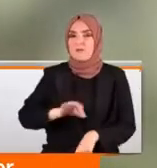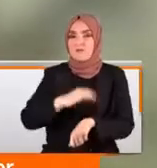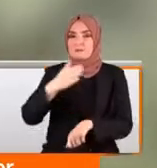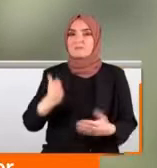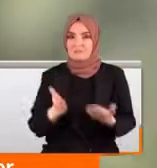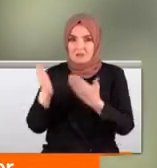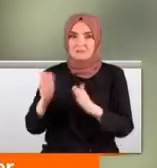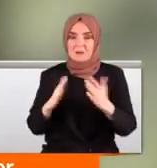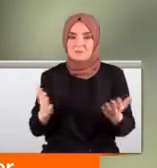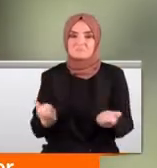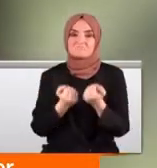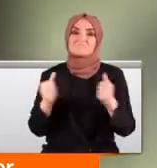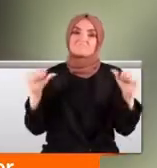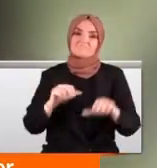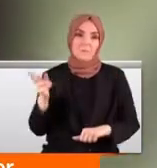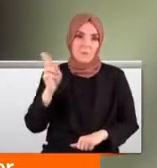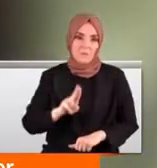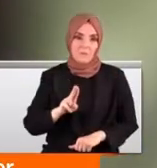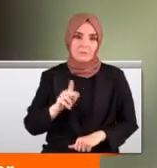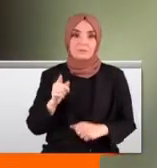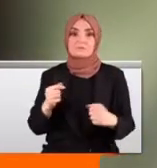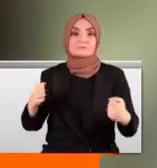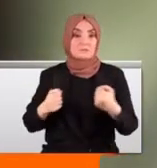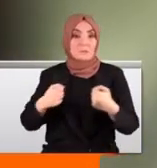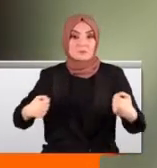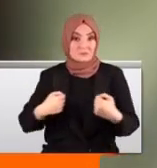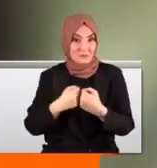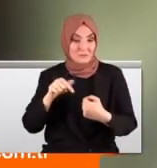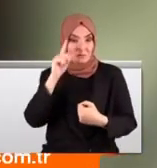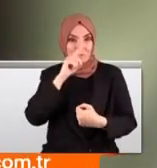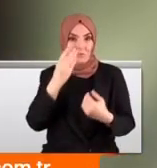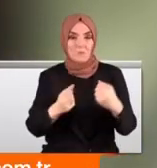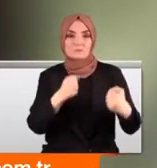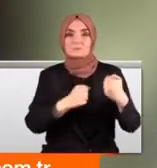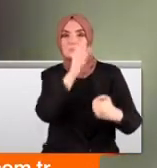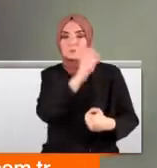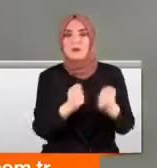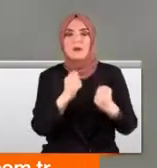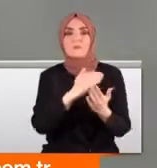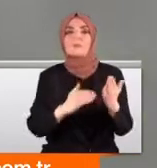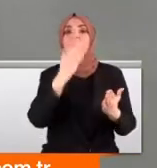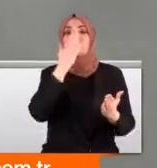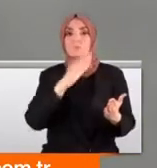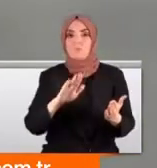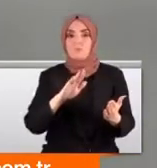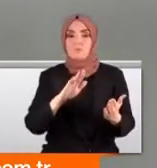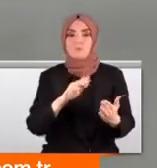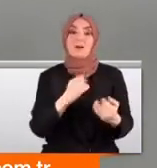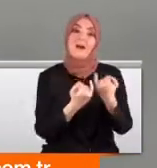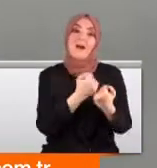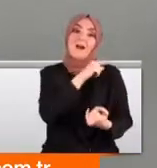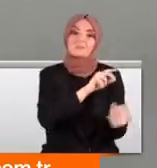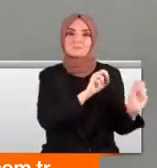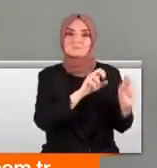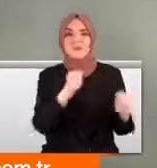çarpan sürücünün ehliyeti yoktu. İddiaya göre kaza sırasında kardeşinden direksiyon dersi alıyordu. Oysa bilirkişi raporunda